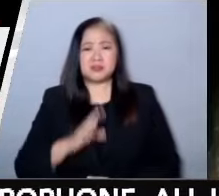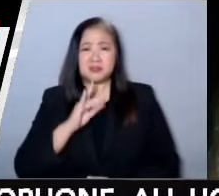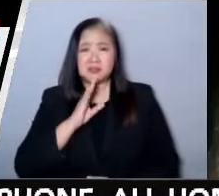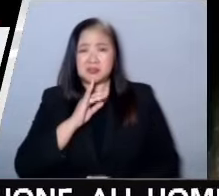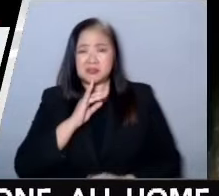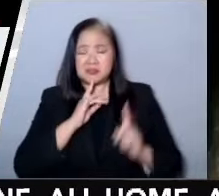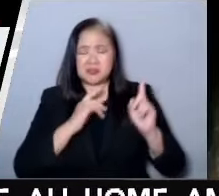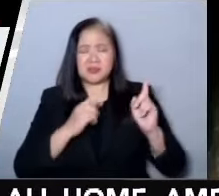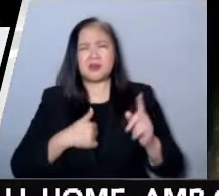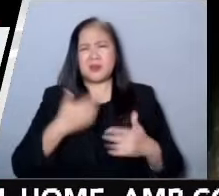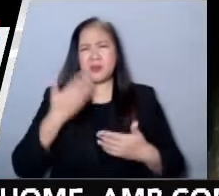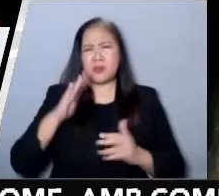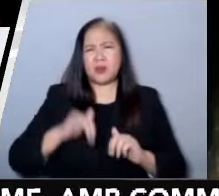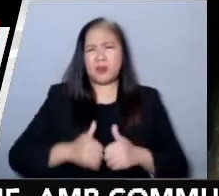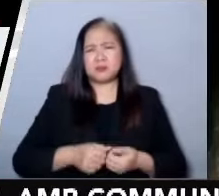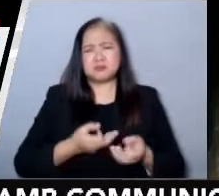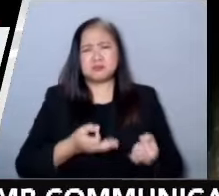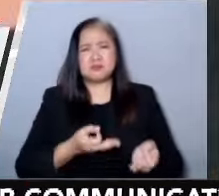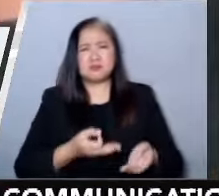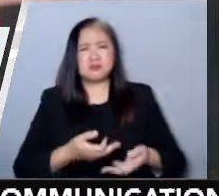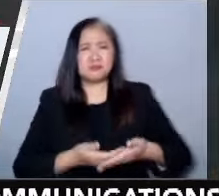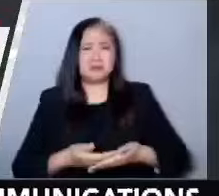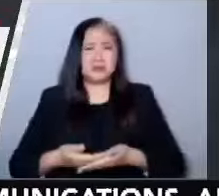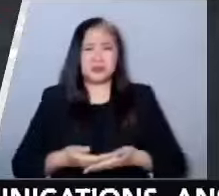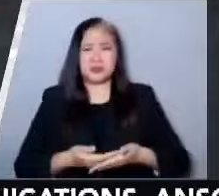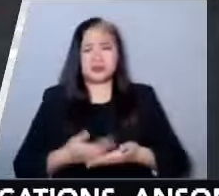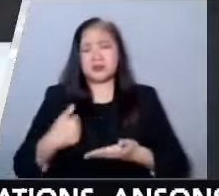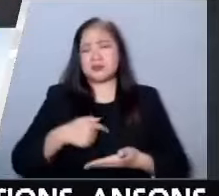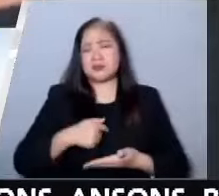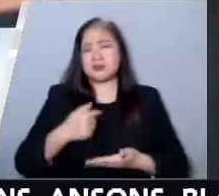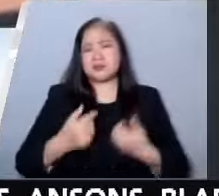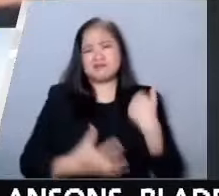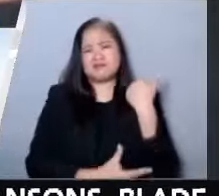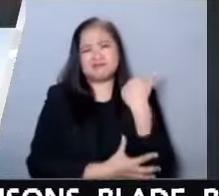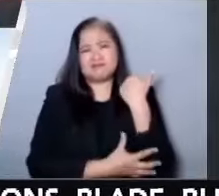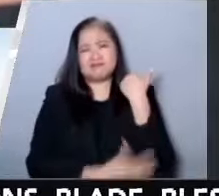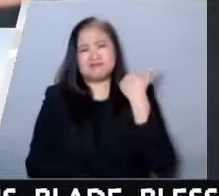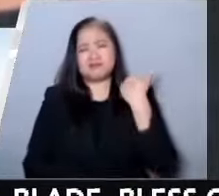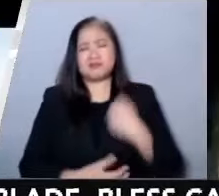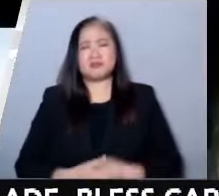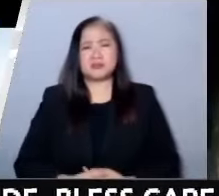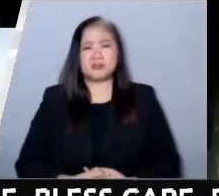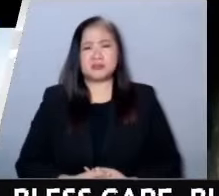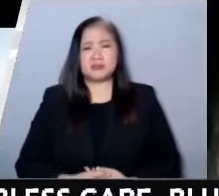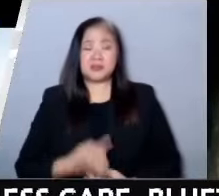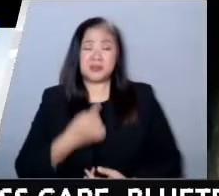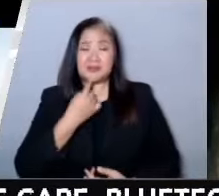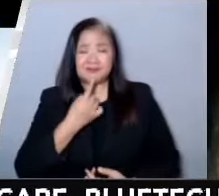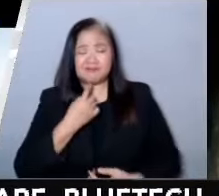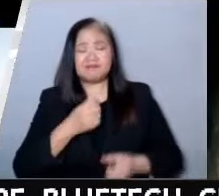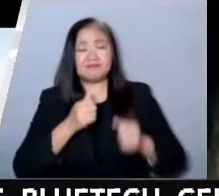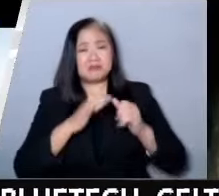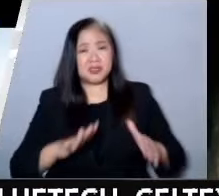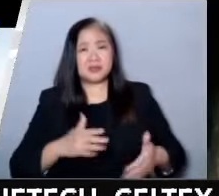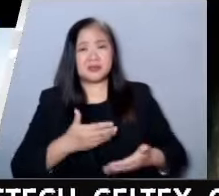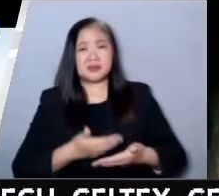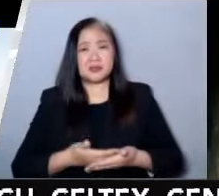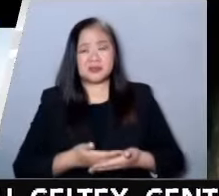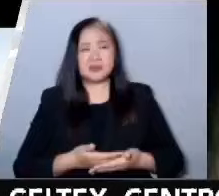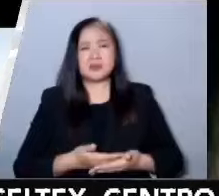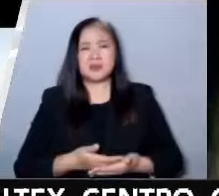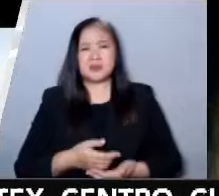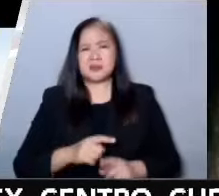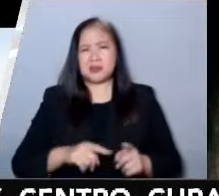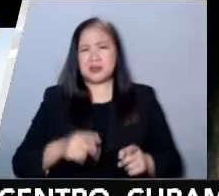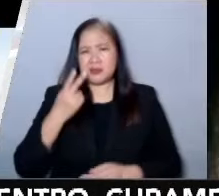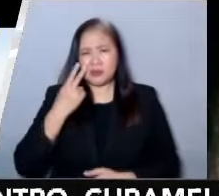Buan mah baga't biyaya niya raw maituturing ang anak may nakikita lang ano po yung nakikita mo pwede m yung